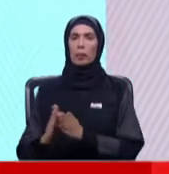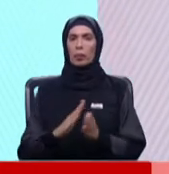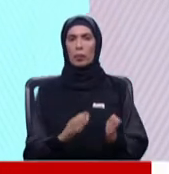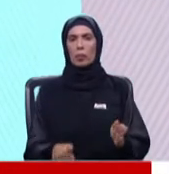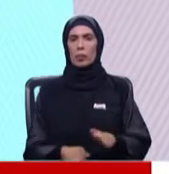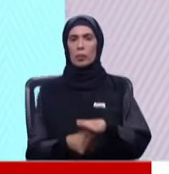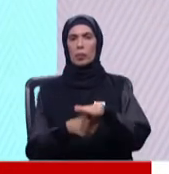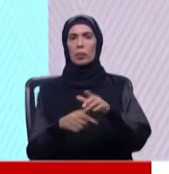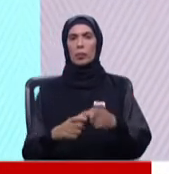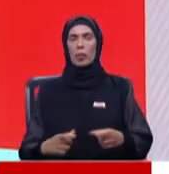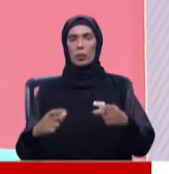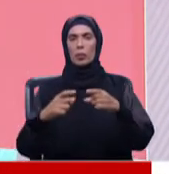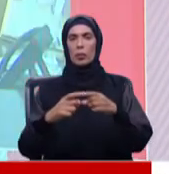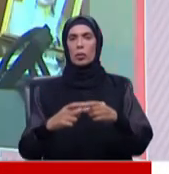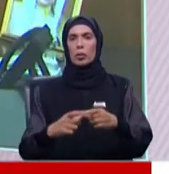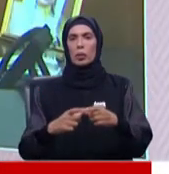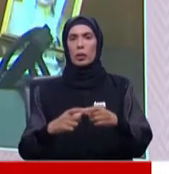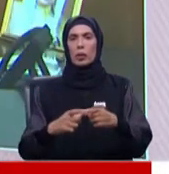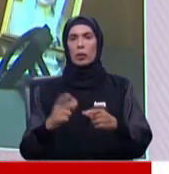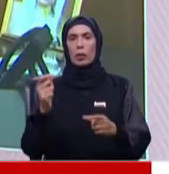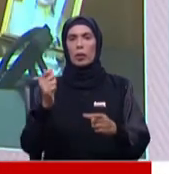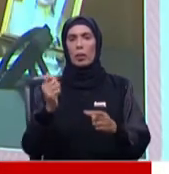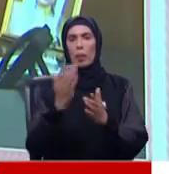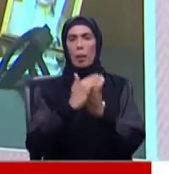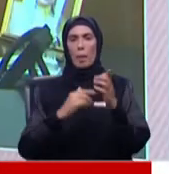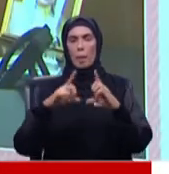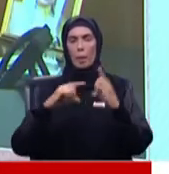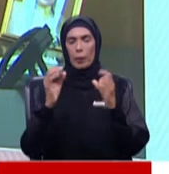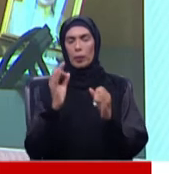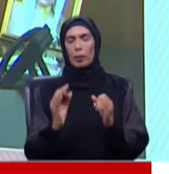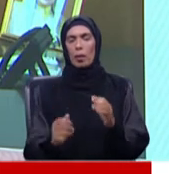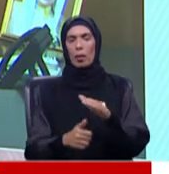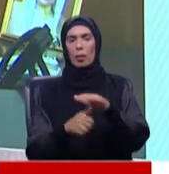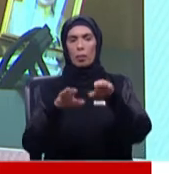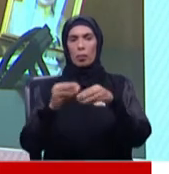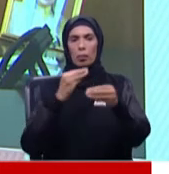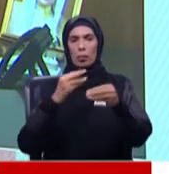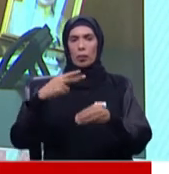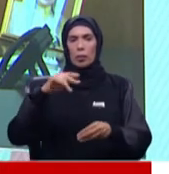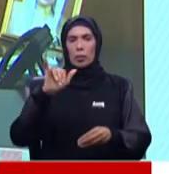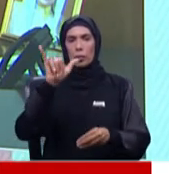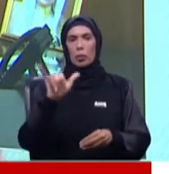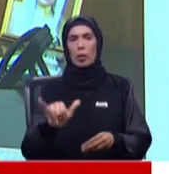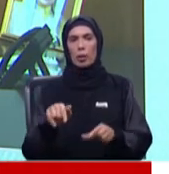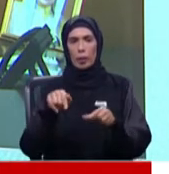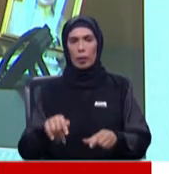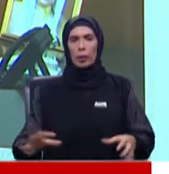لدى ترأس معاليه اجتماع لجنة الشؤون المالية والاقتصادية، أكد معالي السيد علي بن صالح الصالح رئيس مجلس